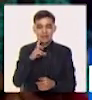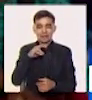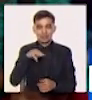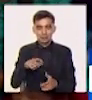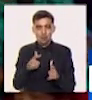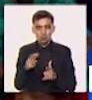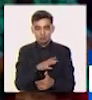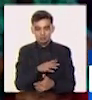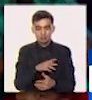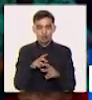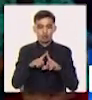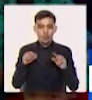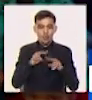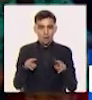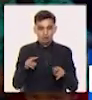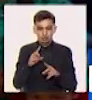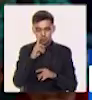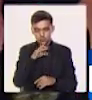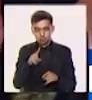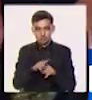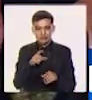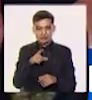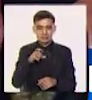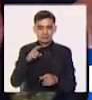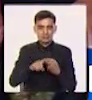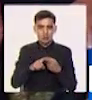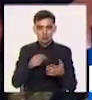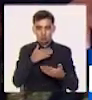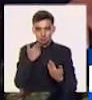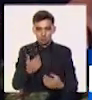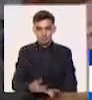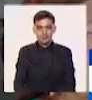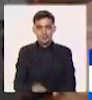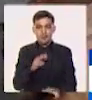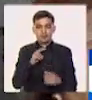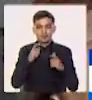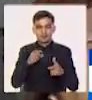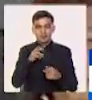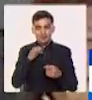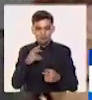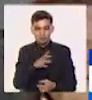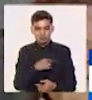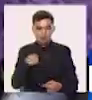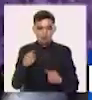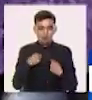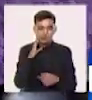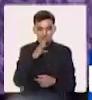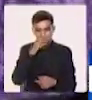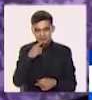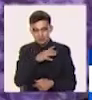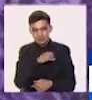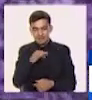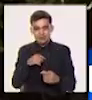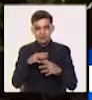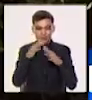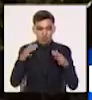атқан, дай мектептегідей болмайды, бәрбір ол сет жоқ. Карантинге байланысты онлайн оқудың азабын әбден тарттық дейді атаналар. Қыр басына